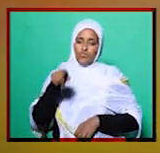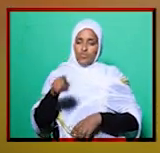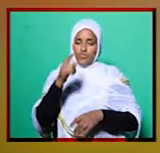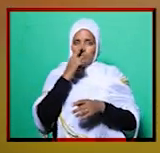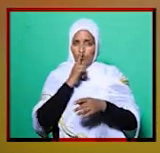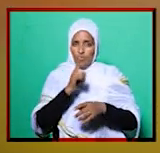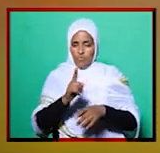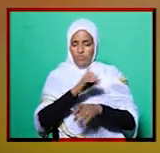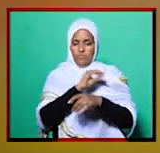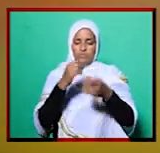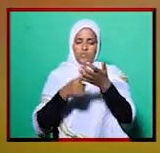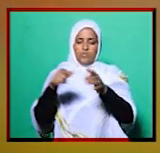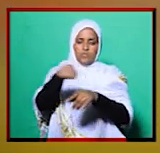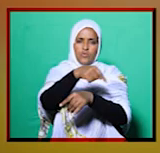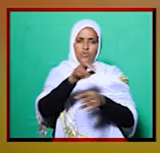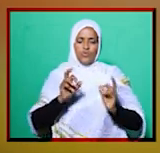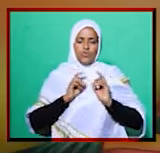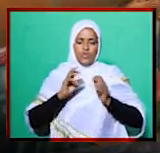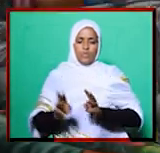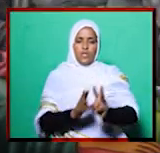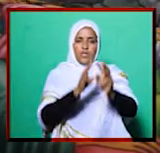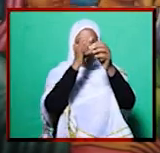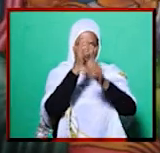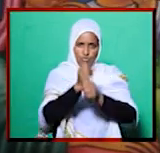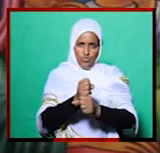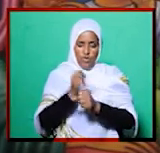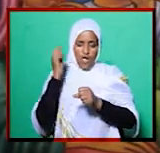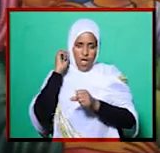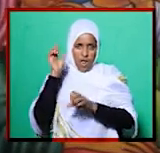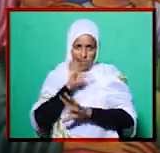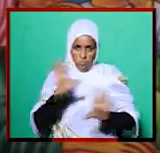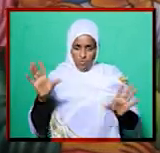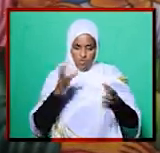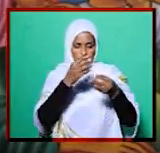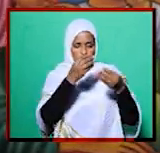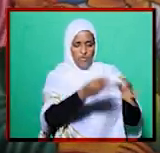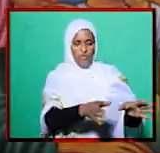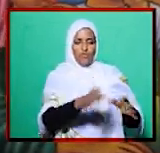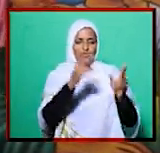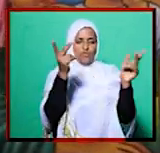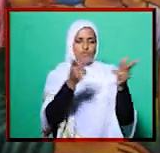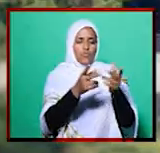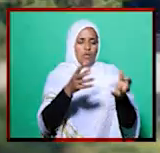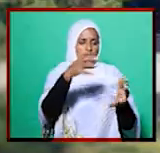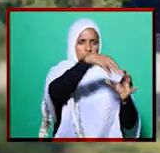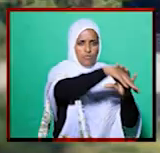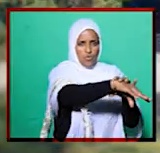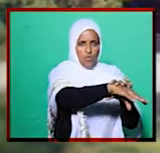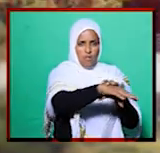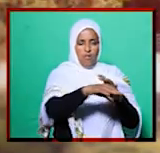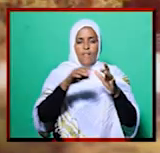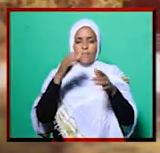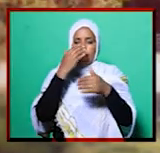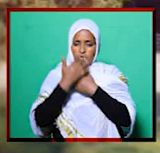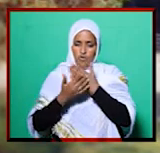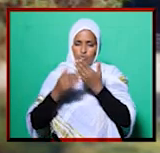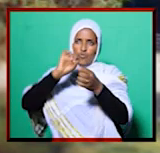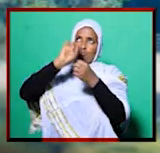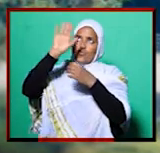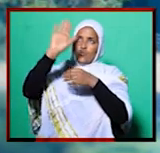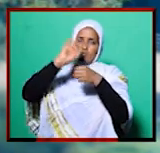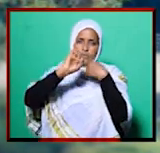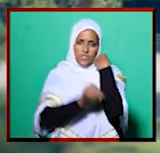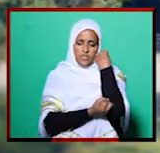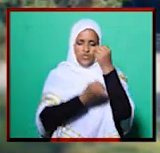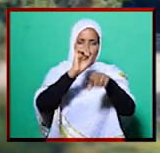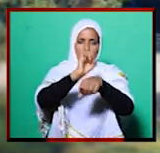ተመላልሰው የሕይወትን መንገድ ሲይዙ፣ ያልሰሙት ከሚጠፉት ጎራ ተቀላቅለዋል። በደሙ የተመሠረተችው ቅድስት ቤተ